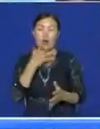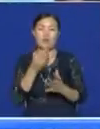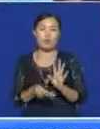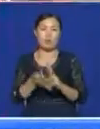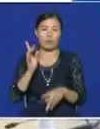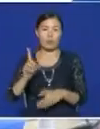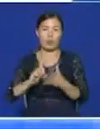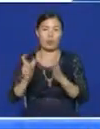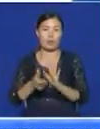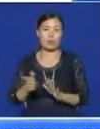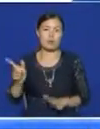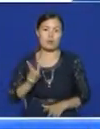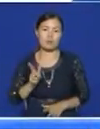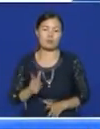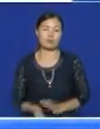комнат.